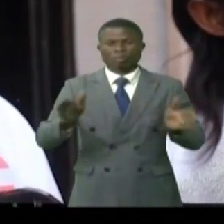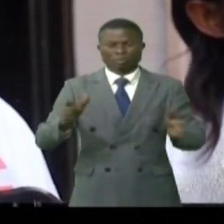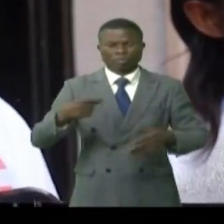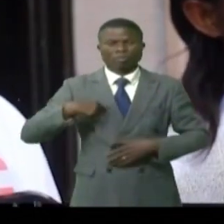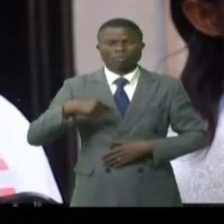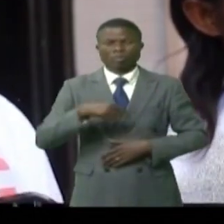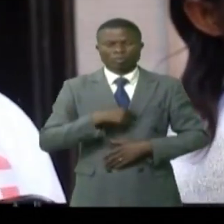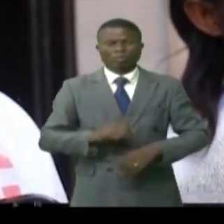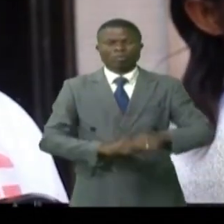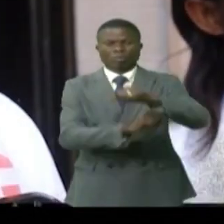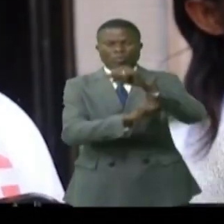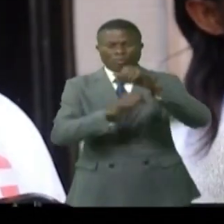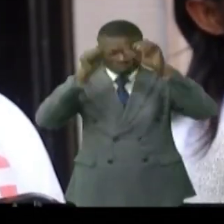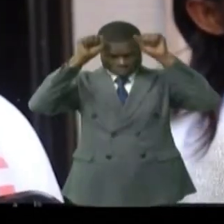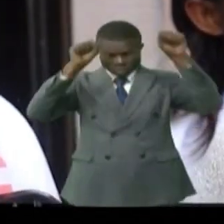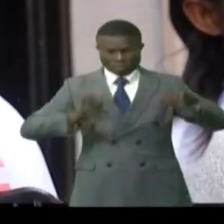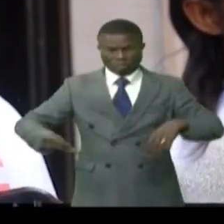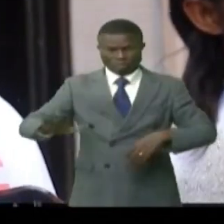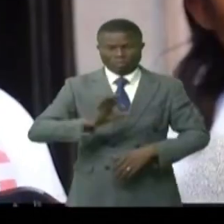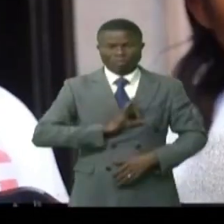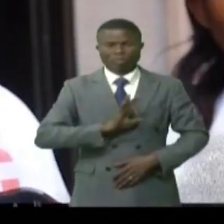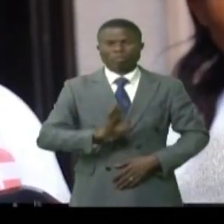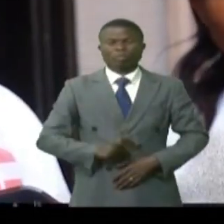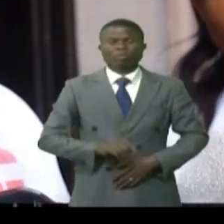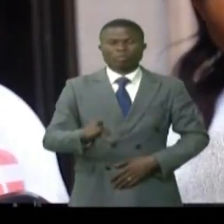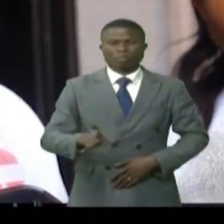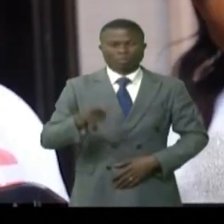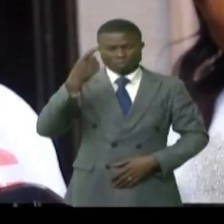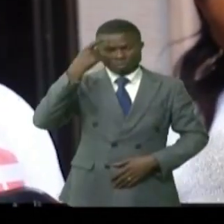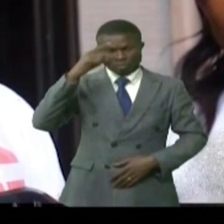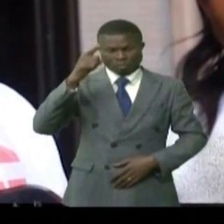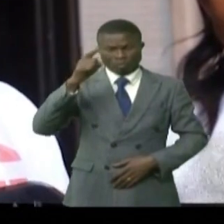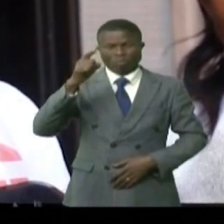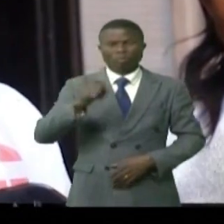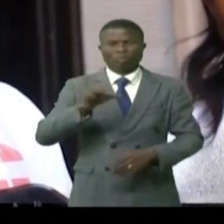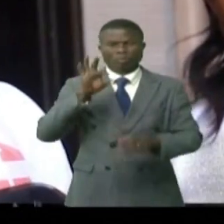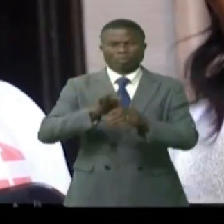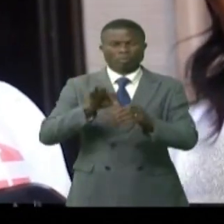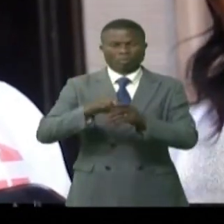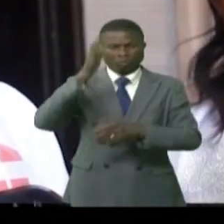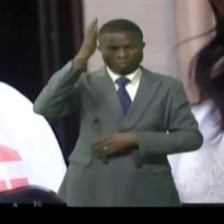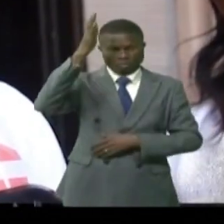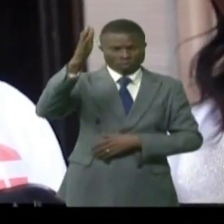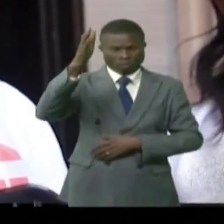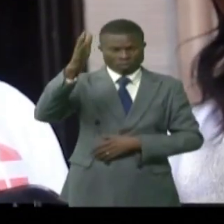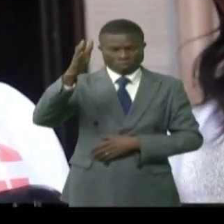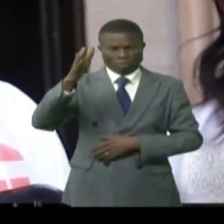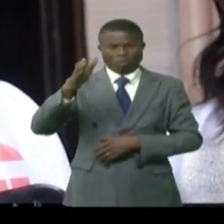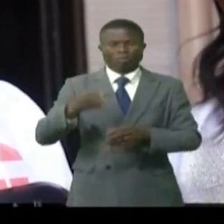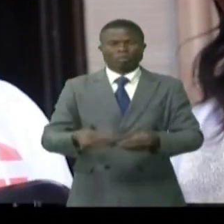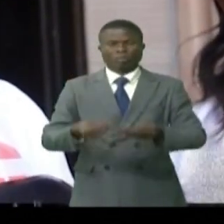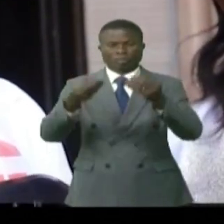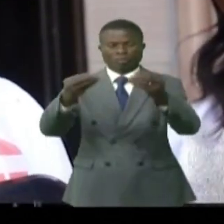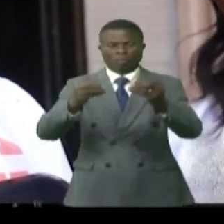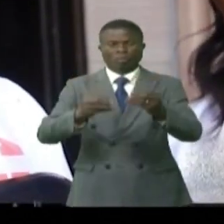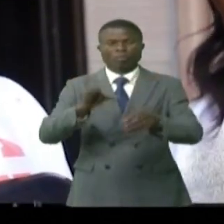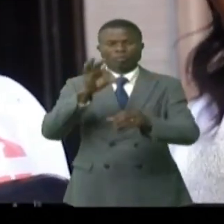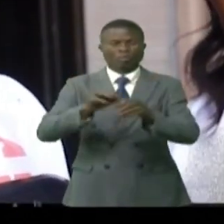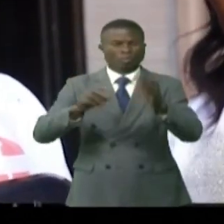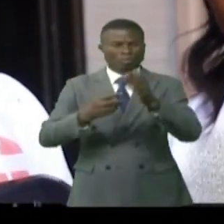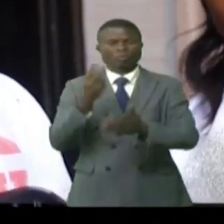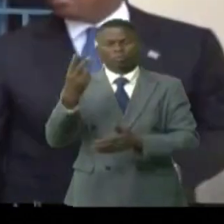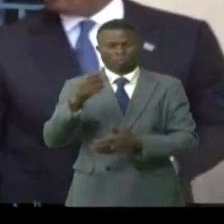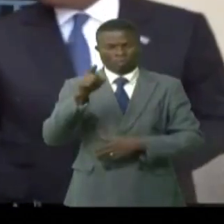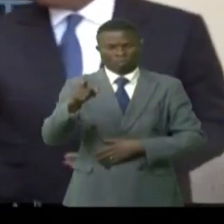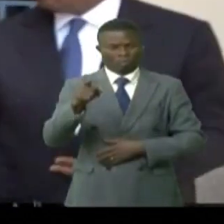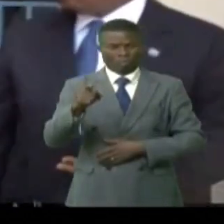nous sommes derrière le président Félix Antoine Tshisekedi Tshilombo à la prochaine présidentielle et lui offrir un second mandat. Sans